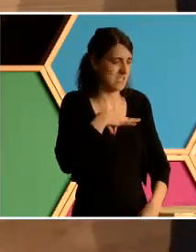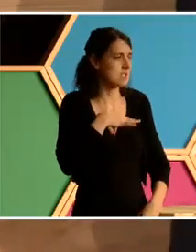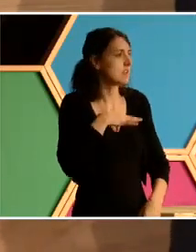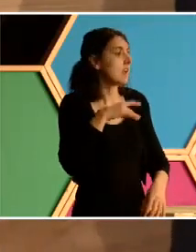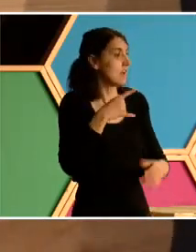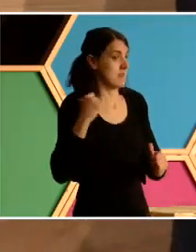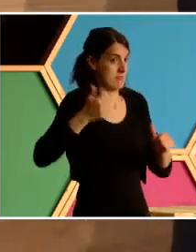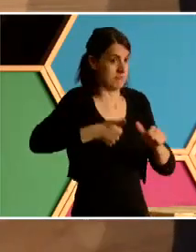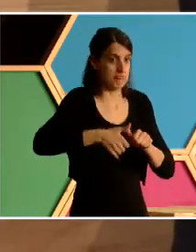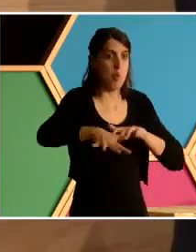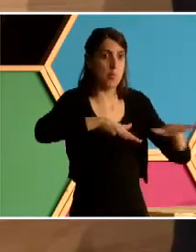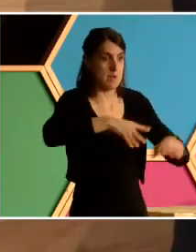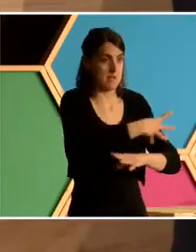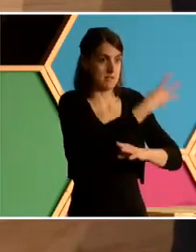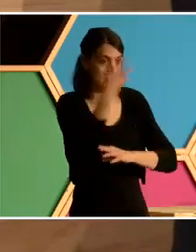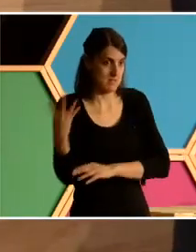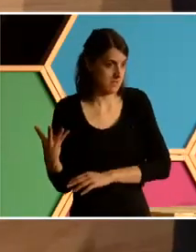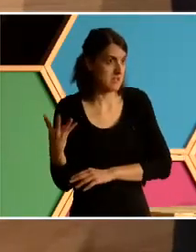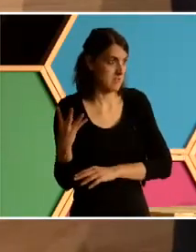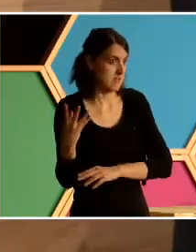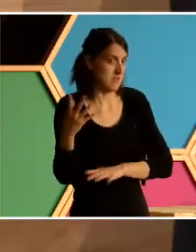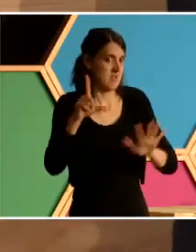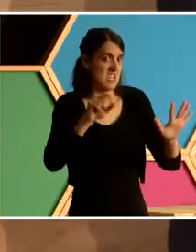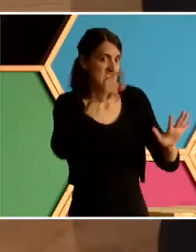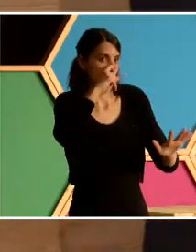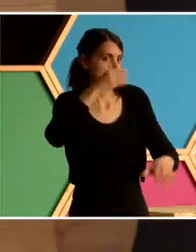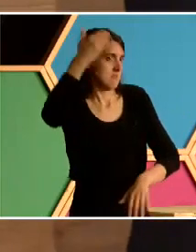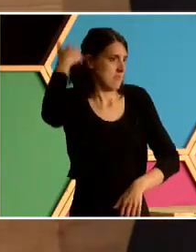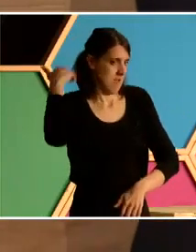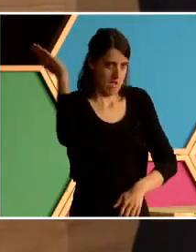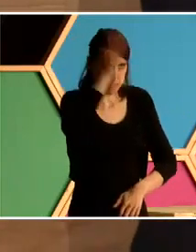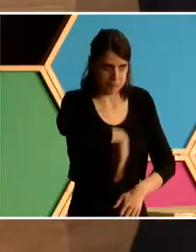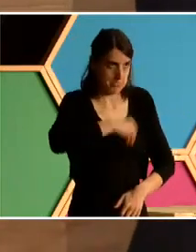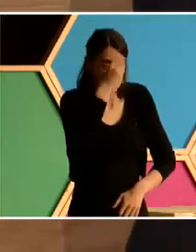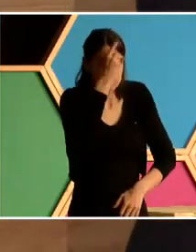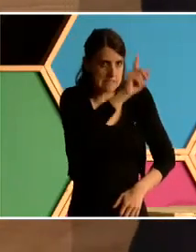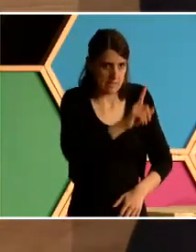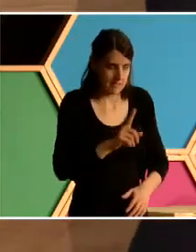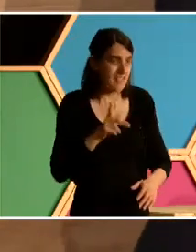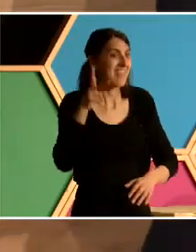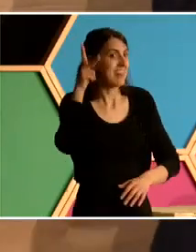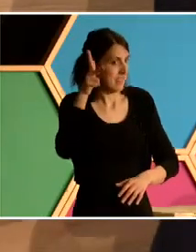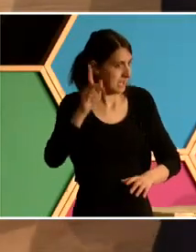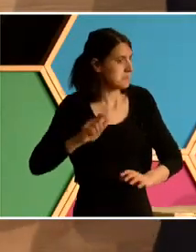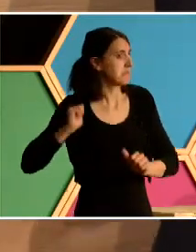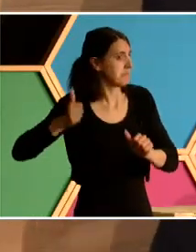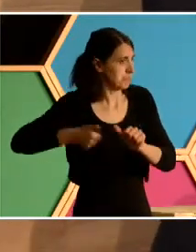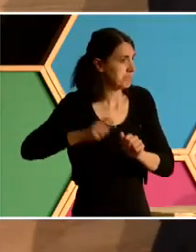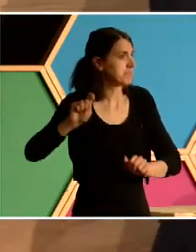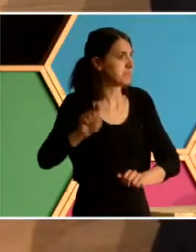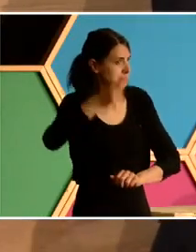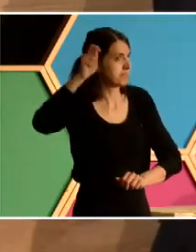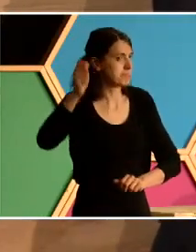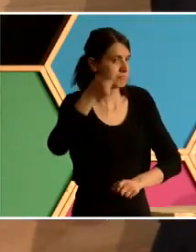moviment LGTBI no era ni previsible fa 70 anys i són drets que s'han anat conquerint de mica en